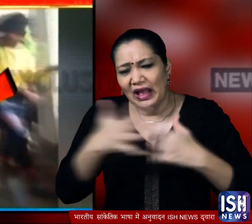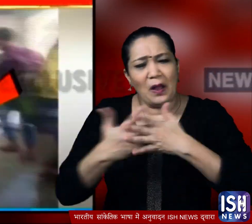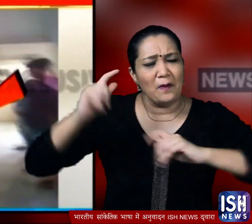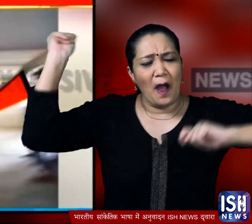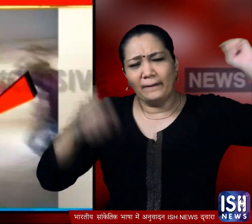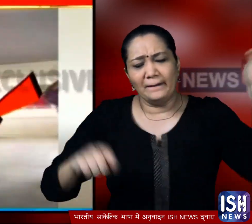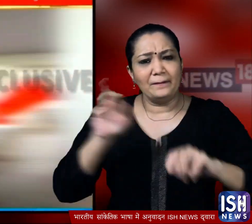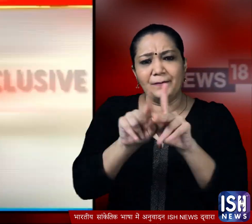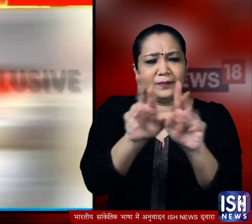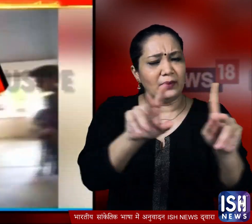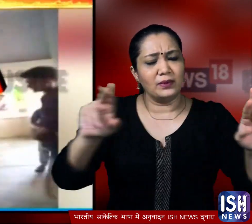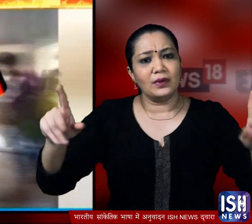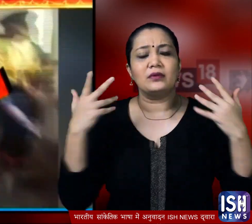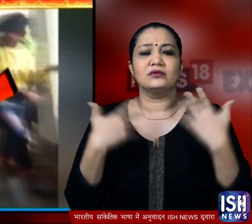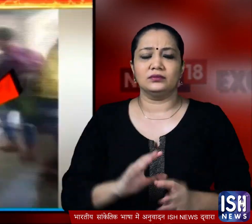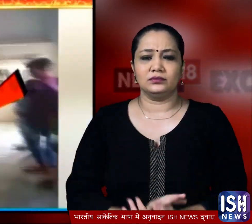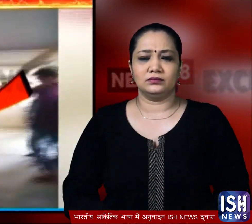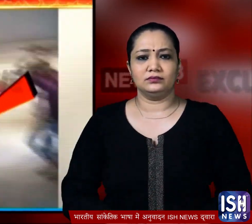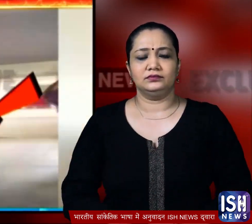लगा वो सब कुछ तोड़ डाला।